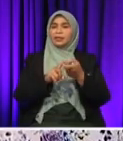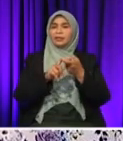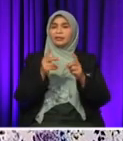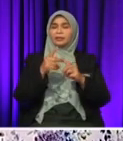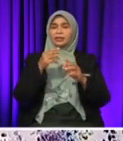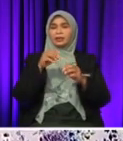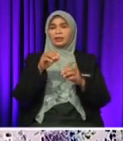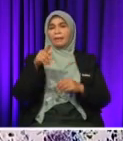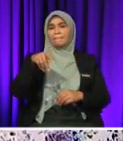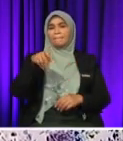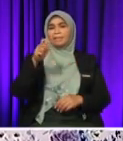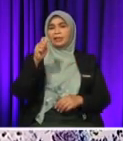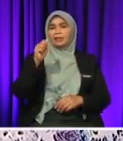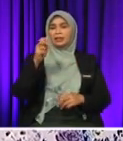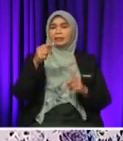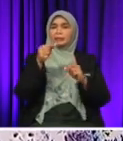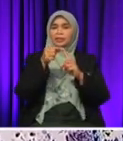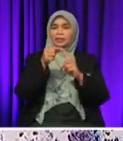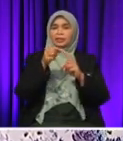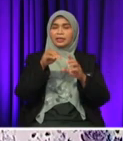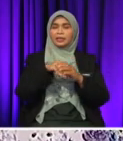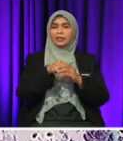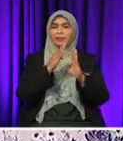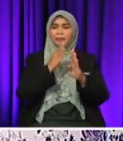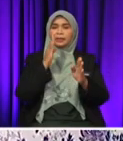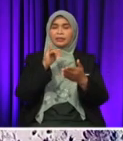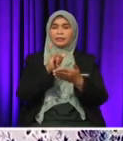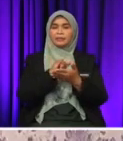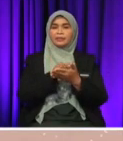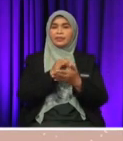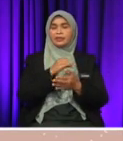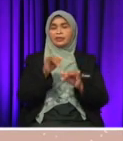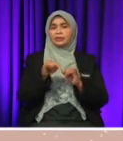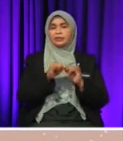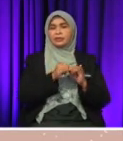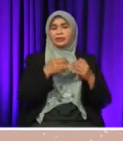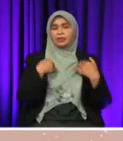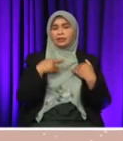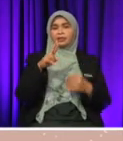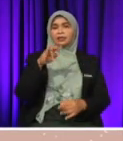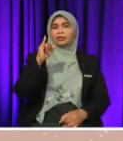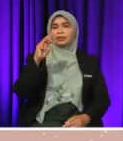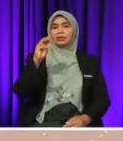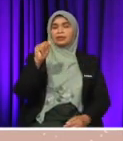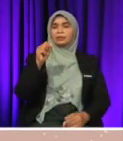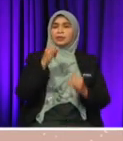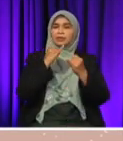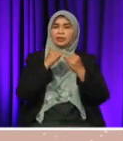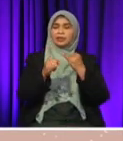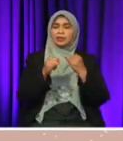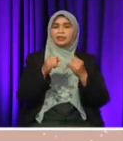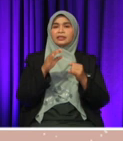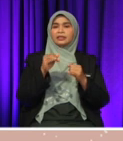dalam baris saja tersebut kita juga ada Rima akhi adalah suku kata akhir